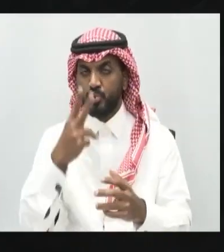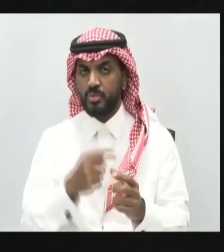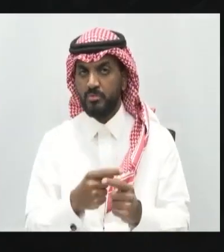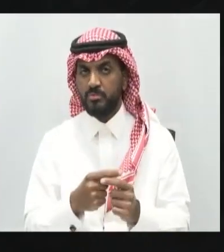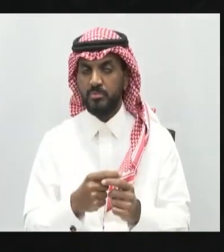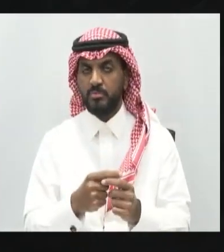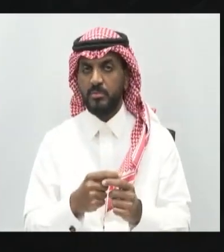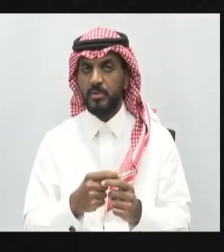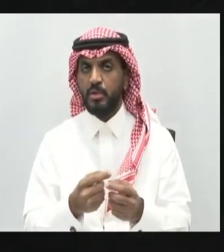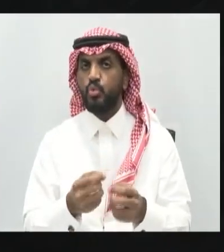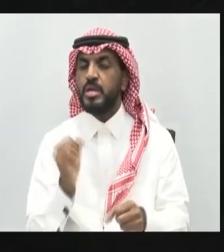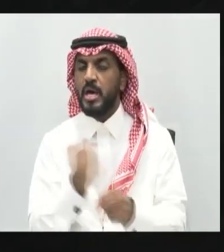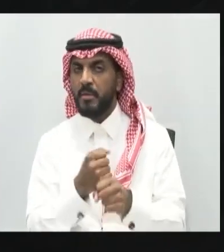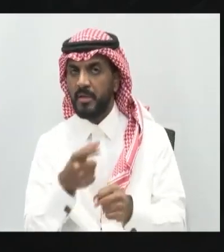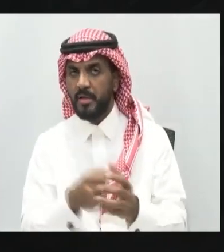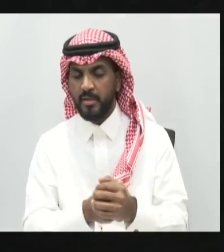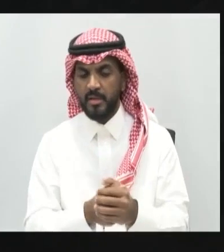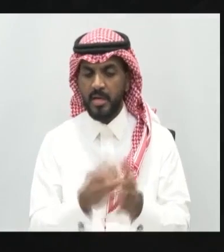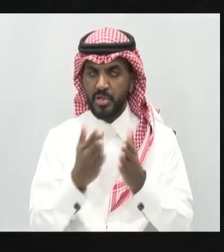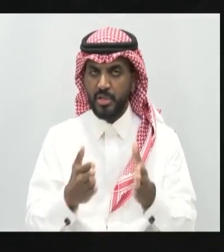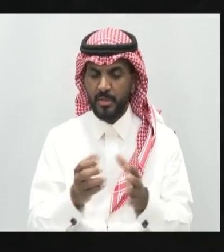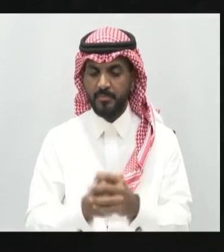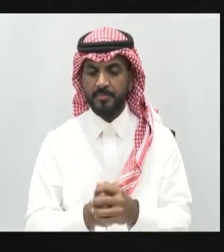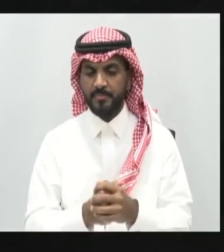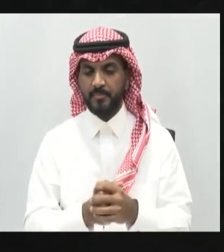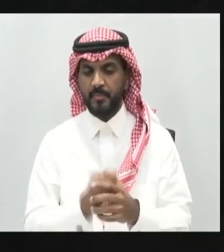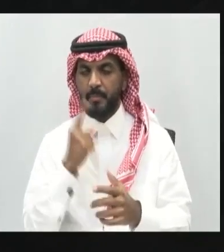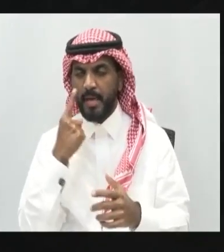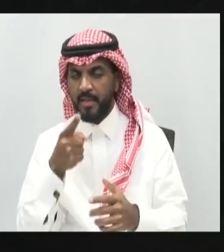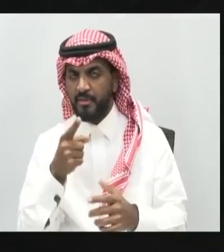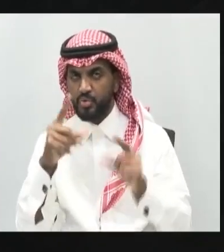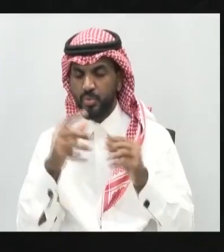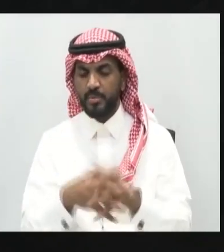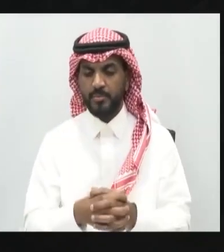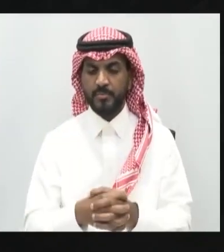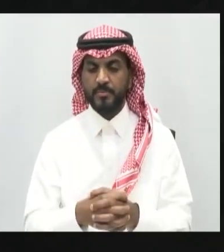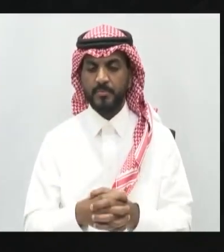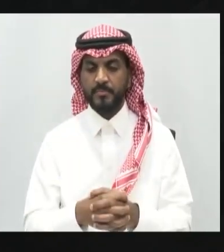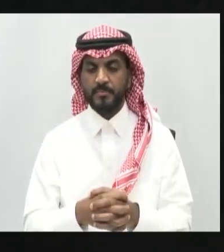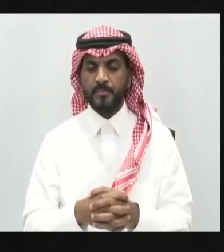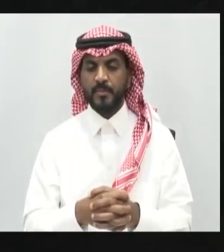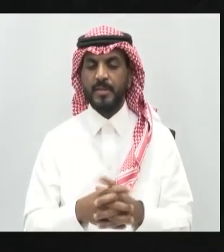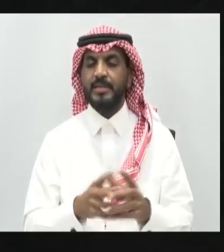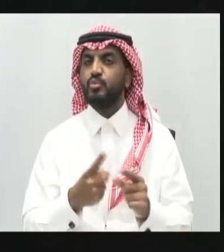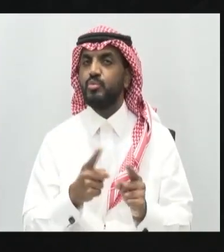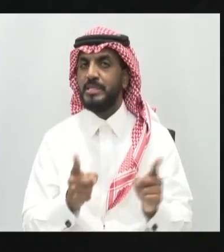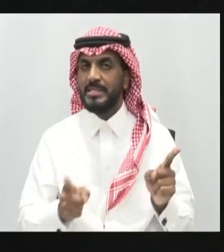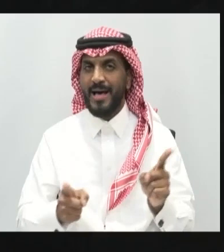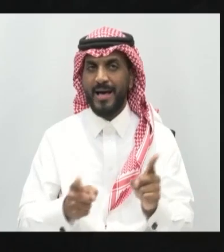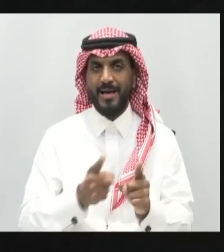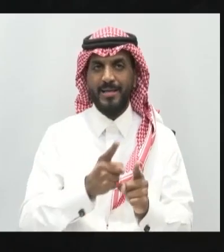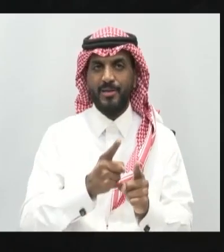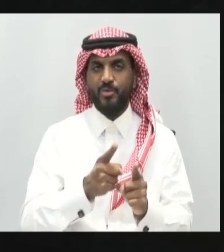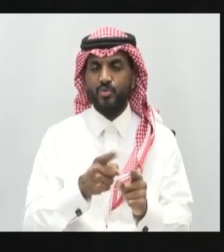منها اشكال تظهر معنا بهذه الصوره عند ايصال هذه